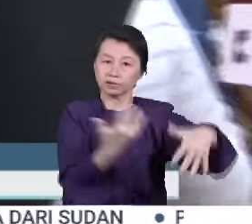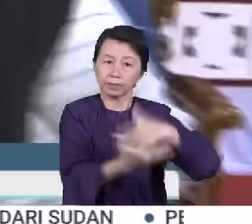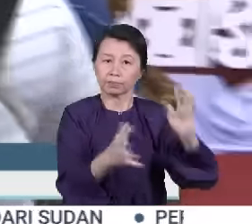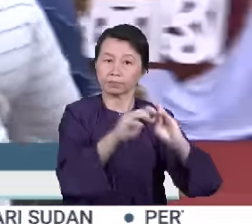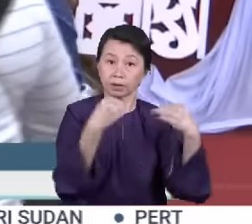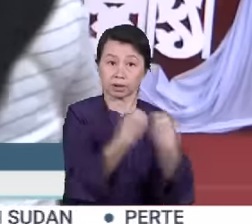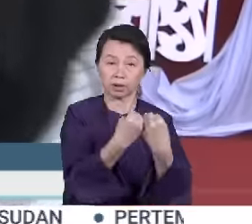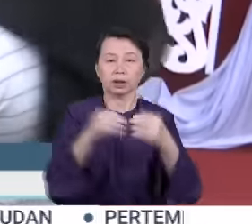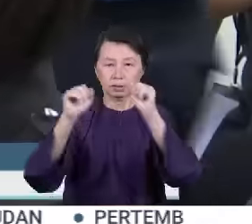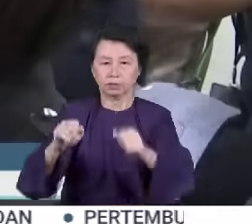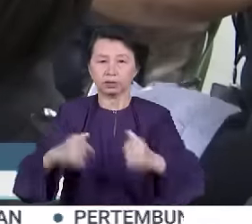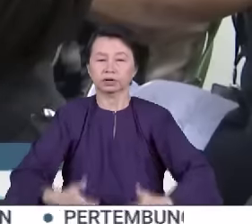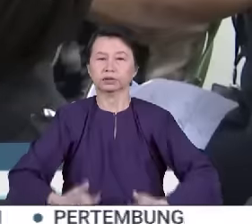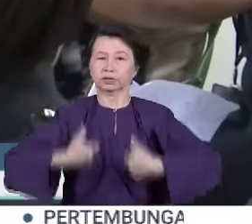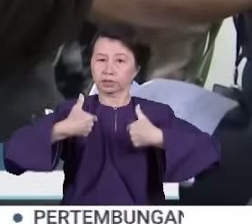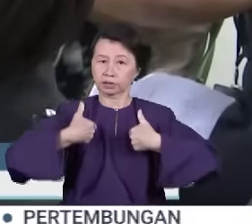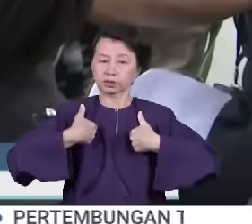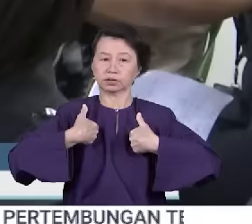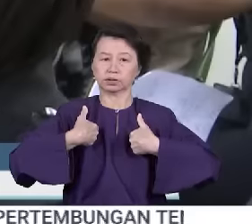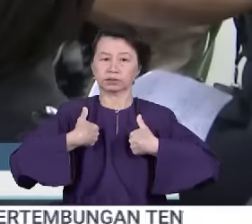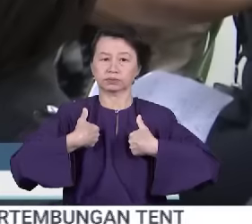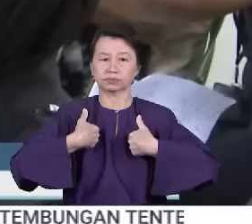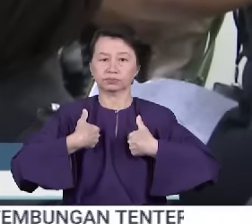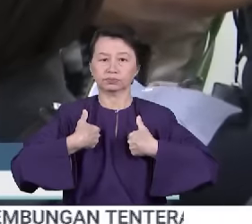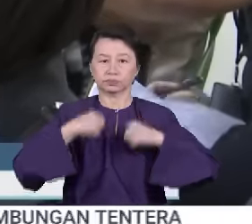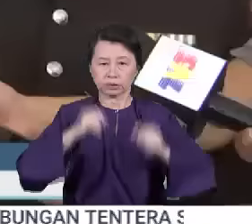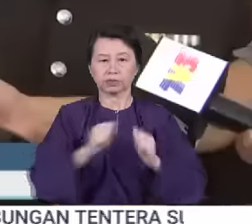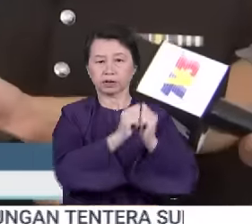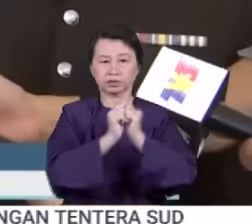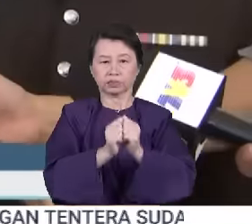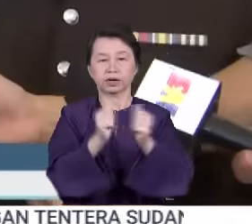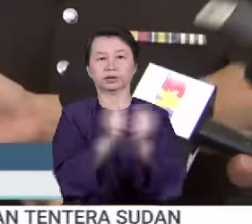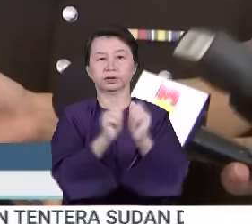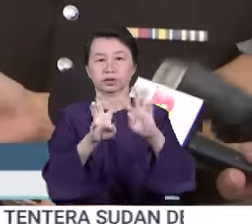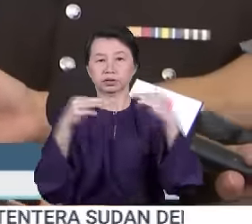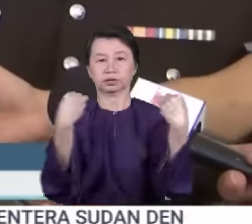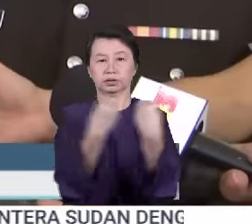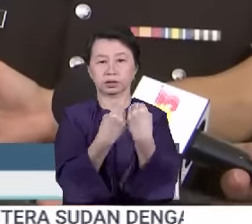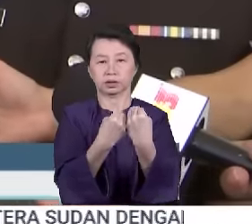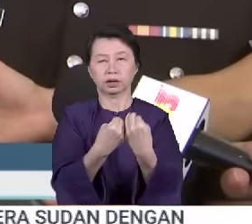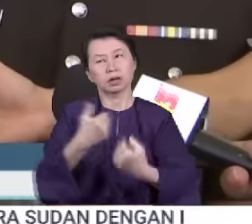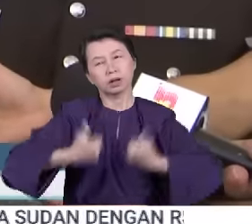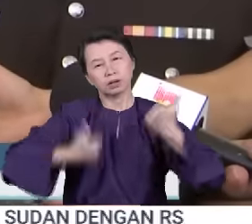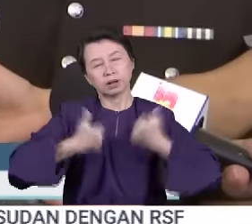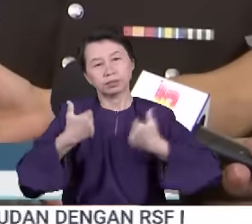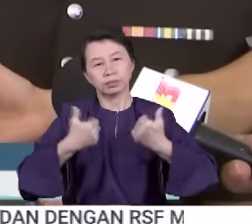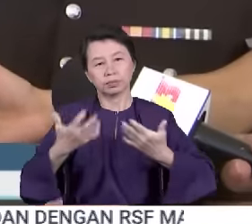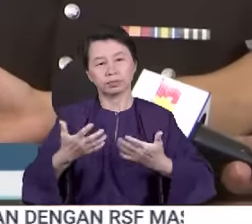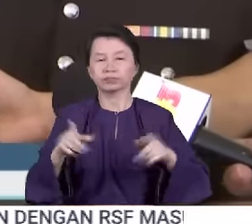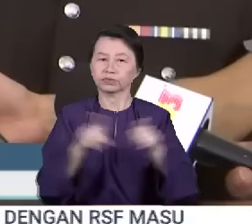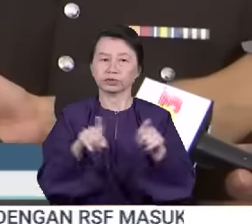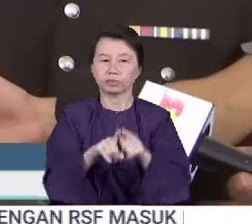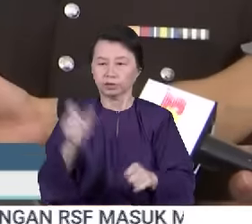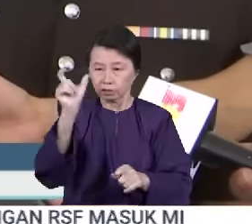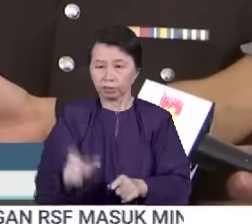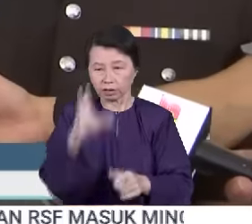masyarakat dan dapat menjalankan dapat bersamalah dengan masyarakat sama ada sebagai